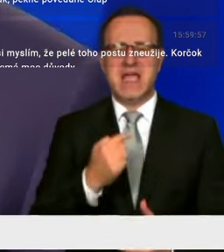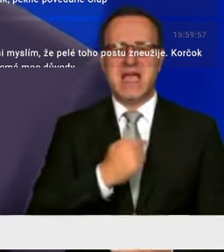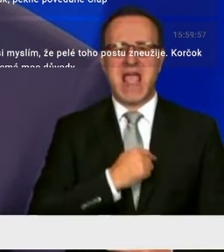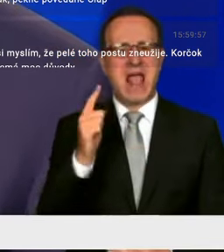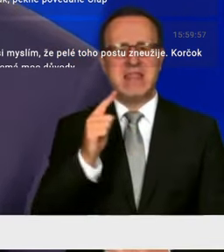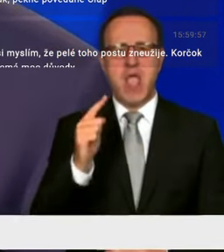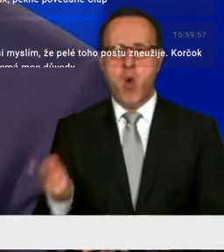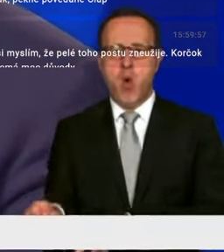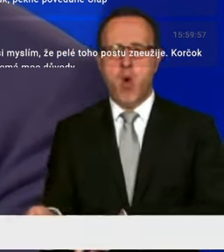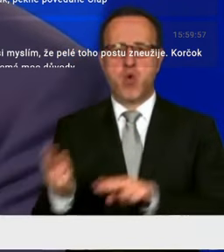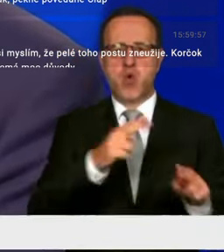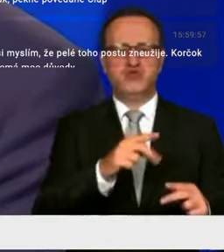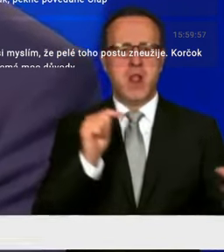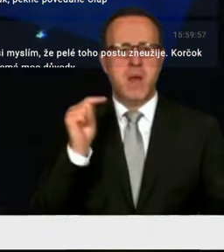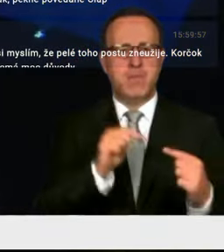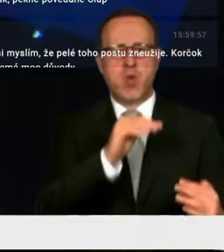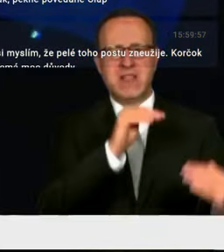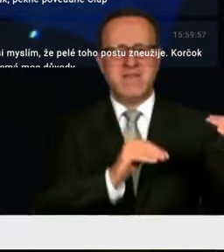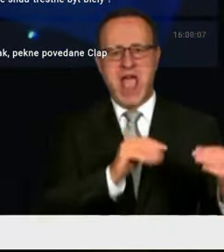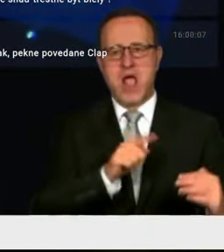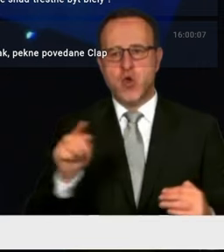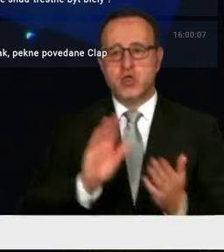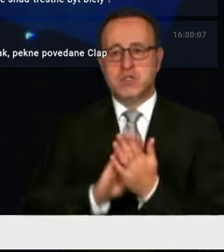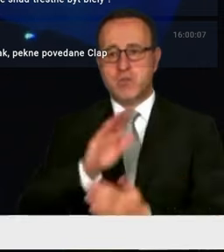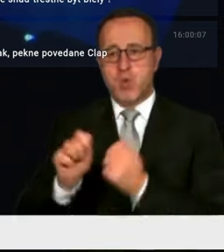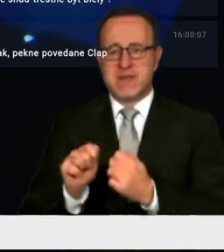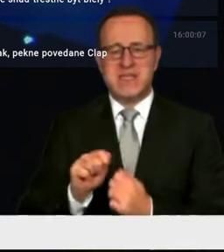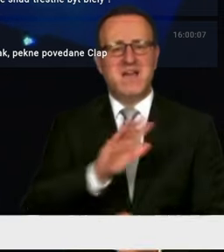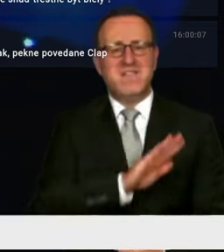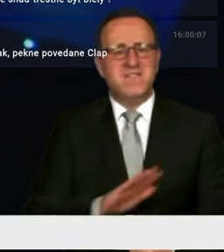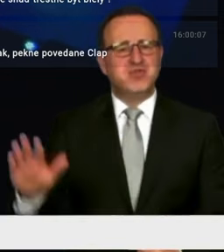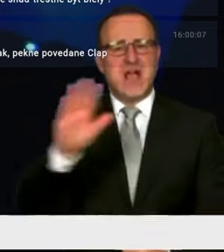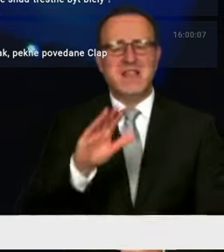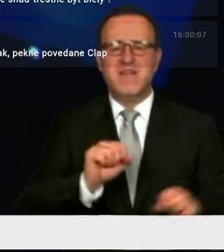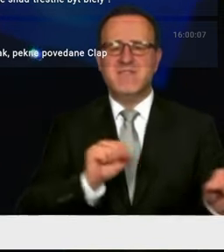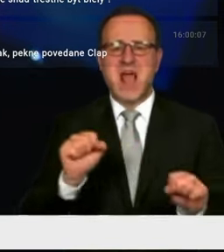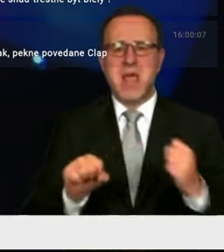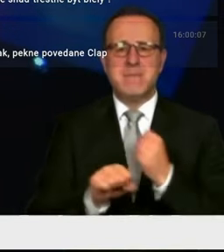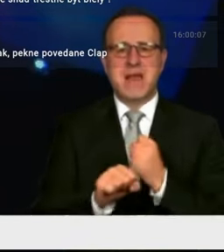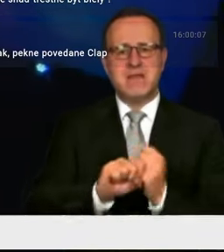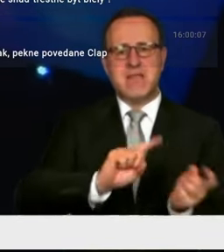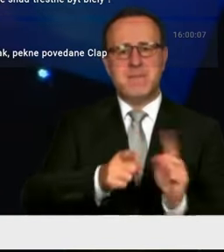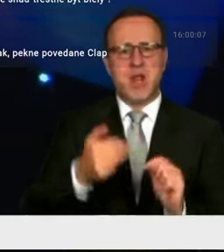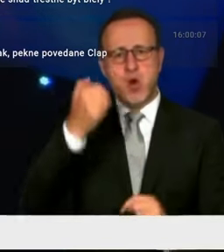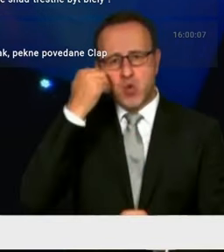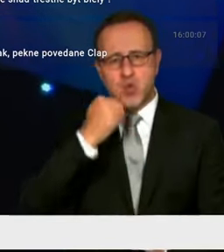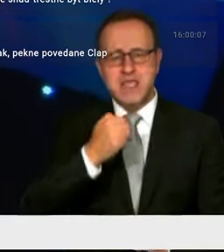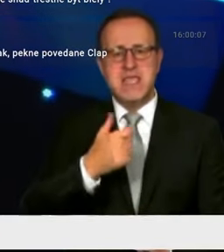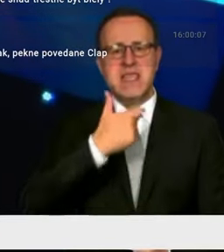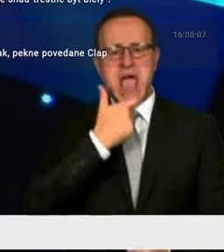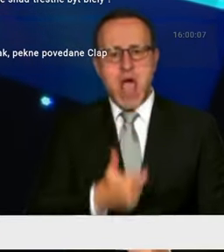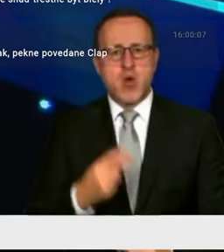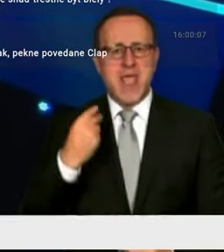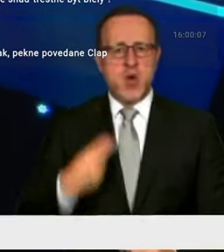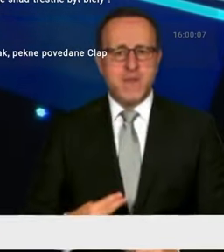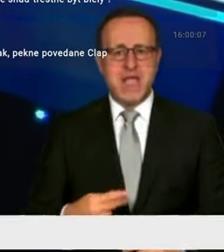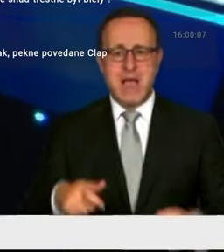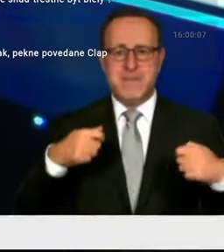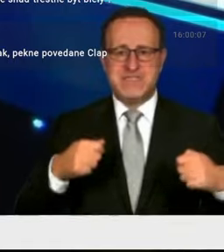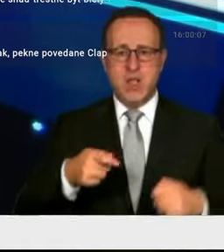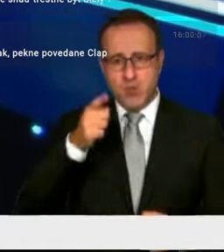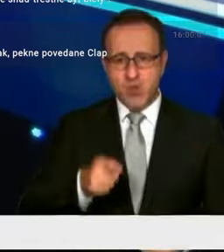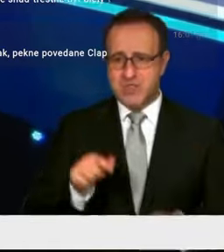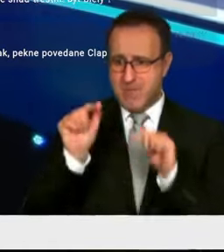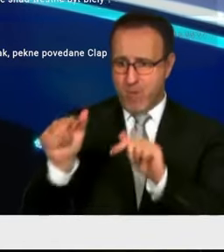k spolupráci všade kde vláda pracuje pre ľudí Pre národ pre našu ekonomiku pre Slovensko tak ju musí prezident podporovať nie